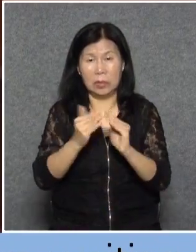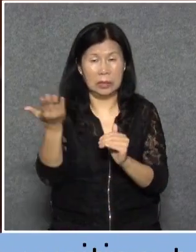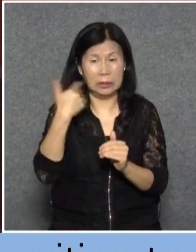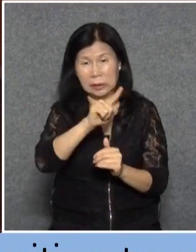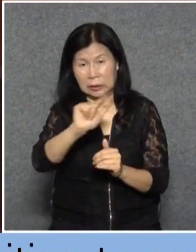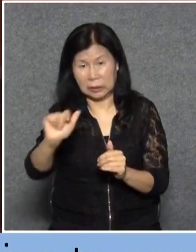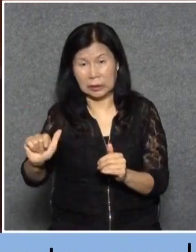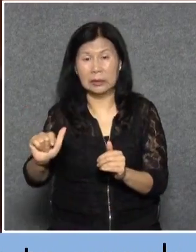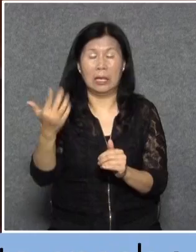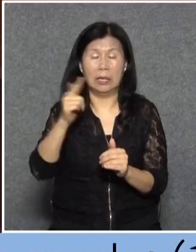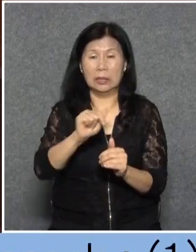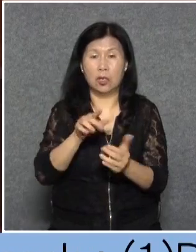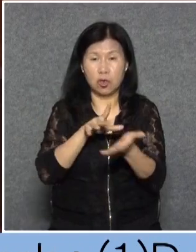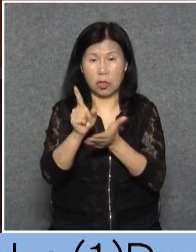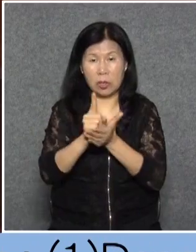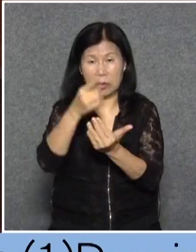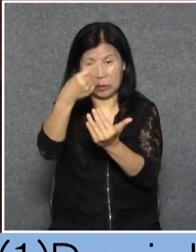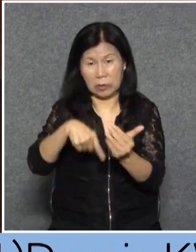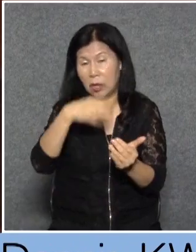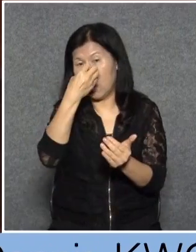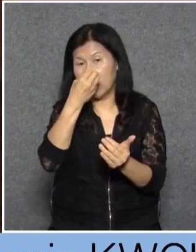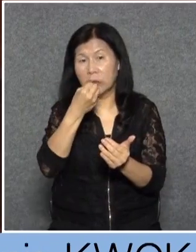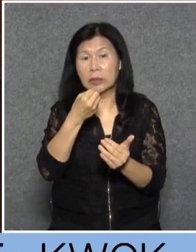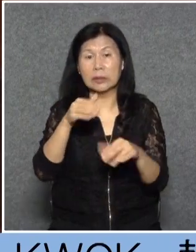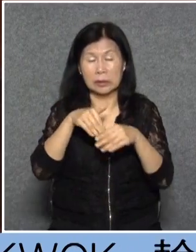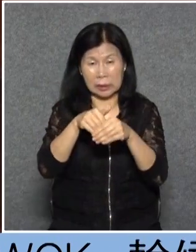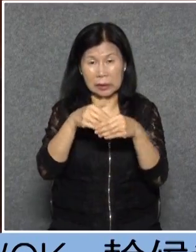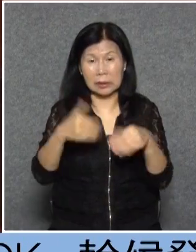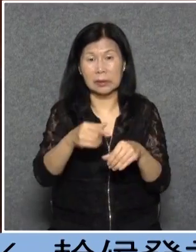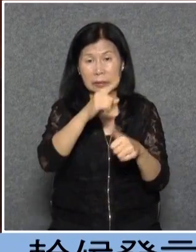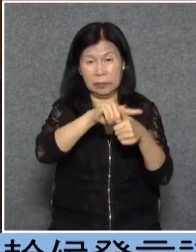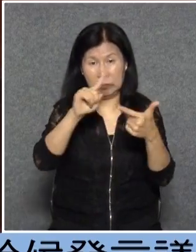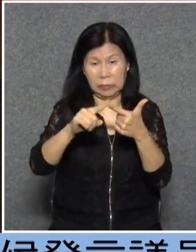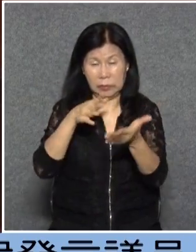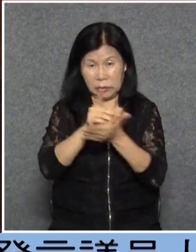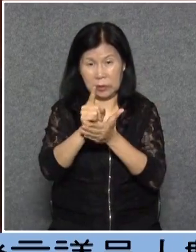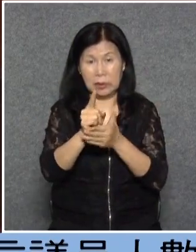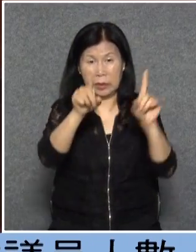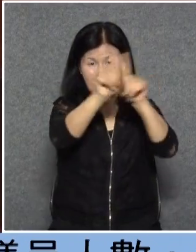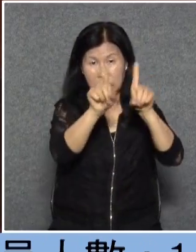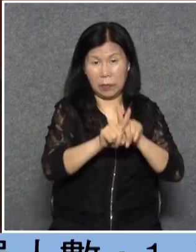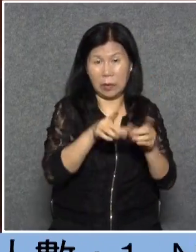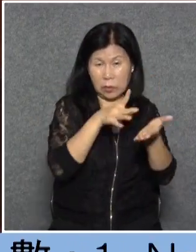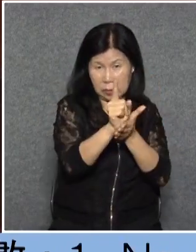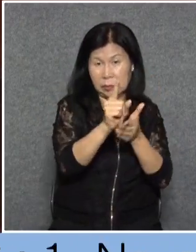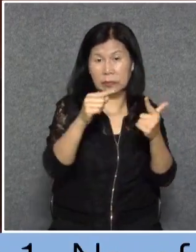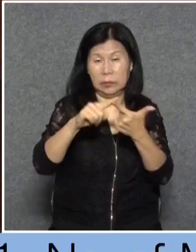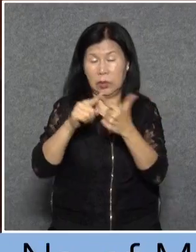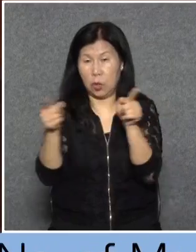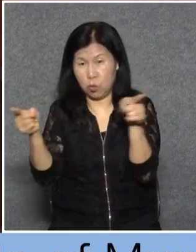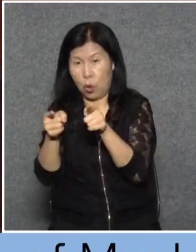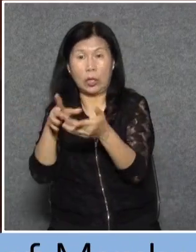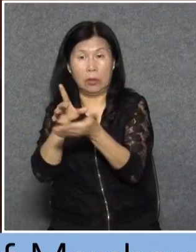專利制度。現時香港可批予的專利有兩種，第一是標準專利，第二是短期專